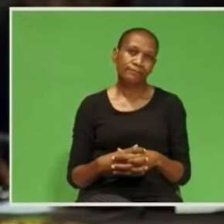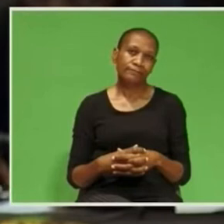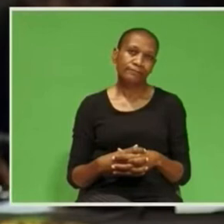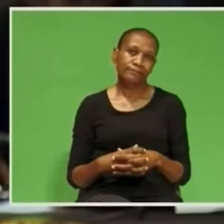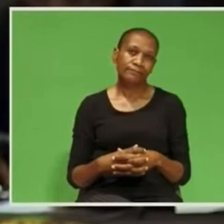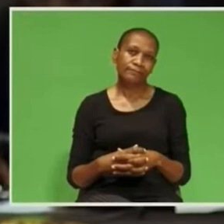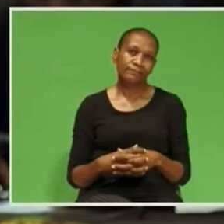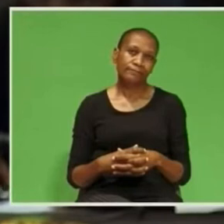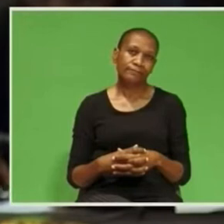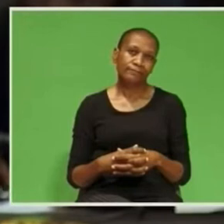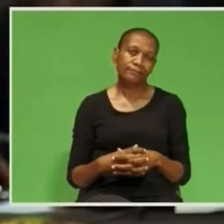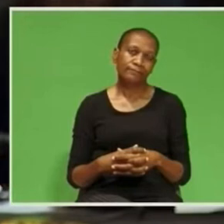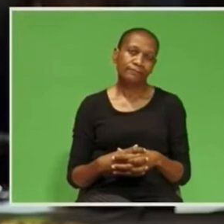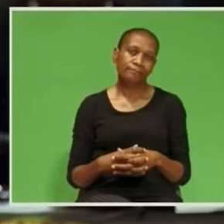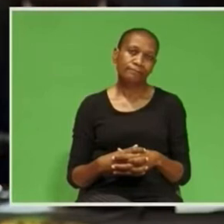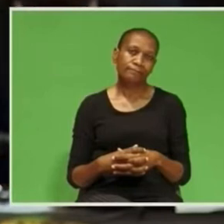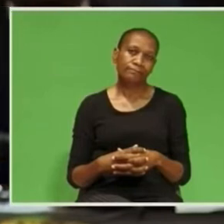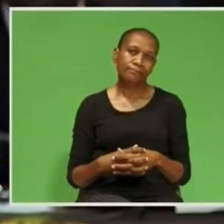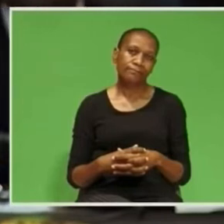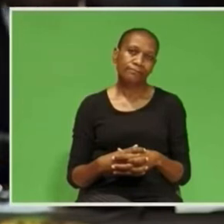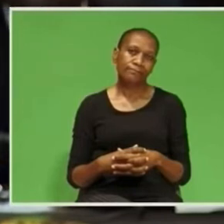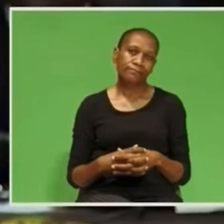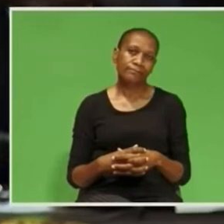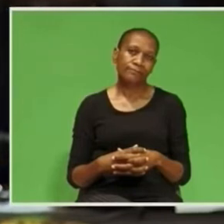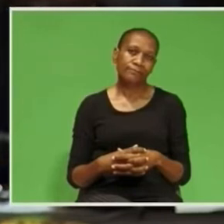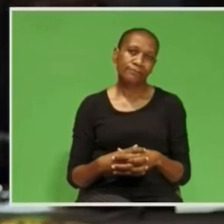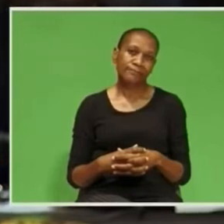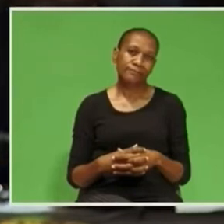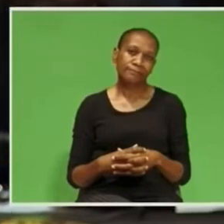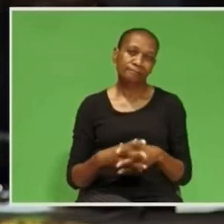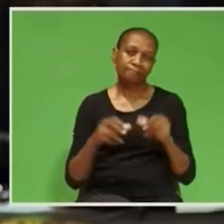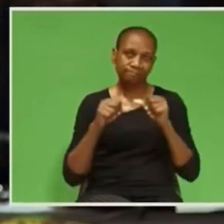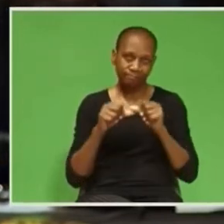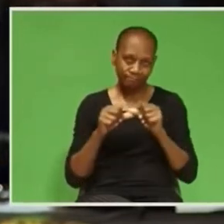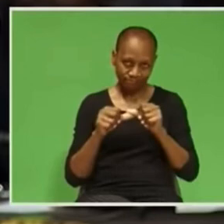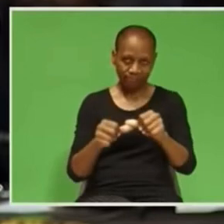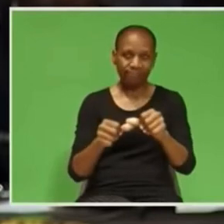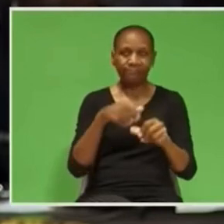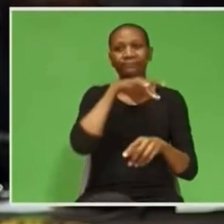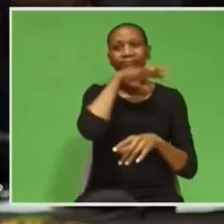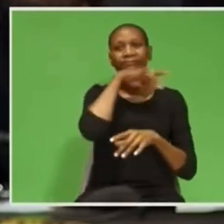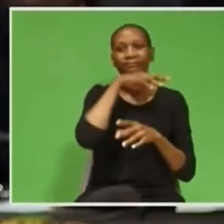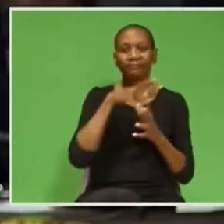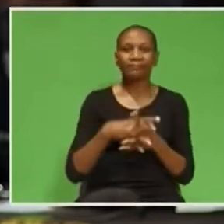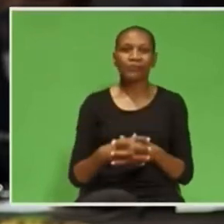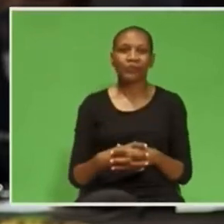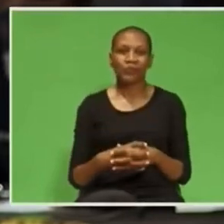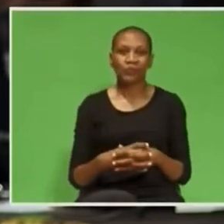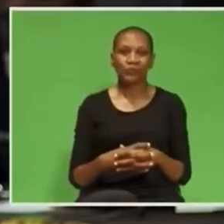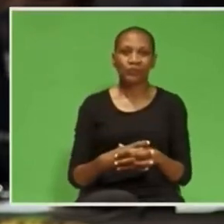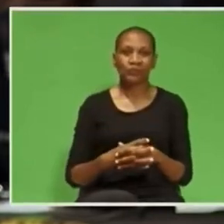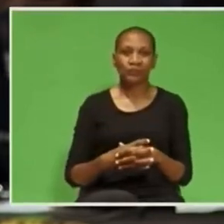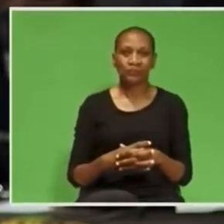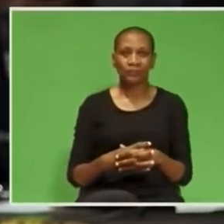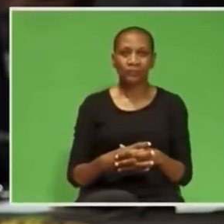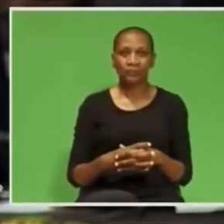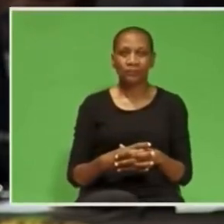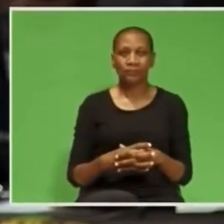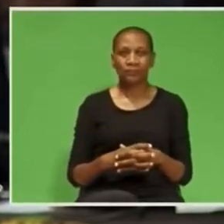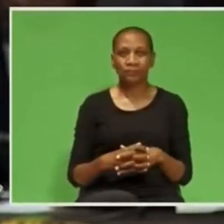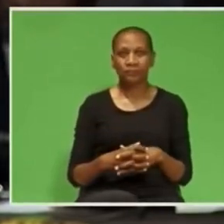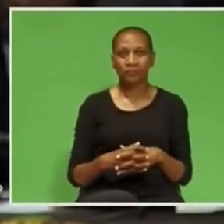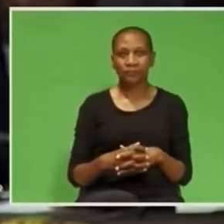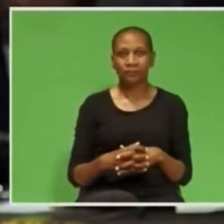ons sal nie die slagoffers wees nie. Ons sal al hou glo werk en floreer, nie as gevolg van die regering nie, maar ten spuite van die